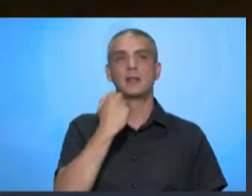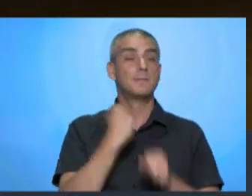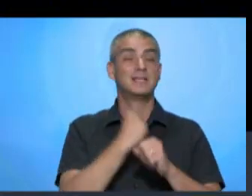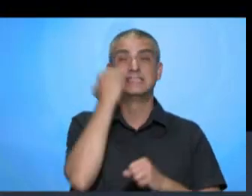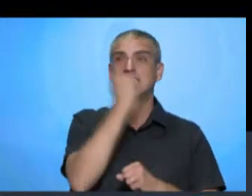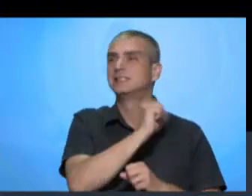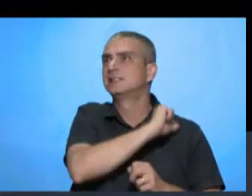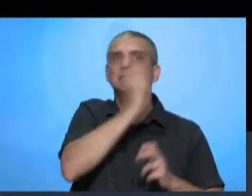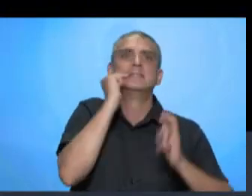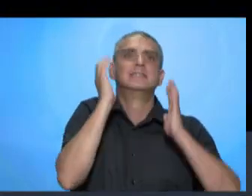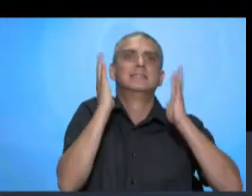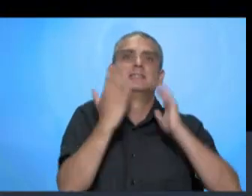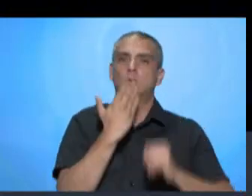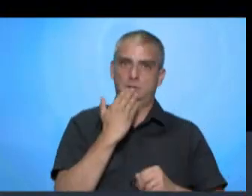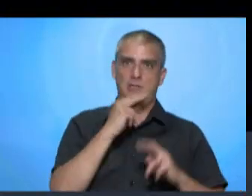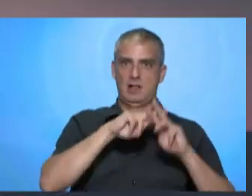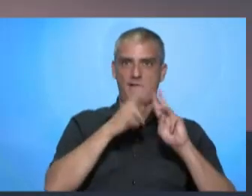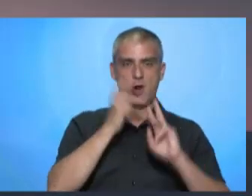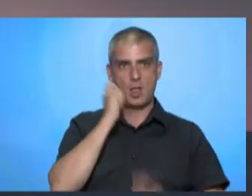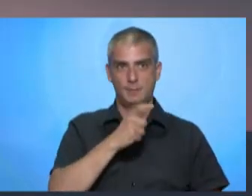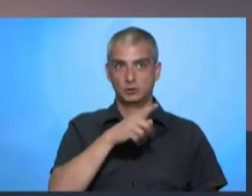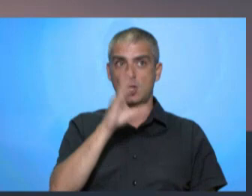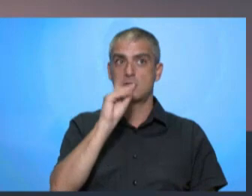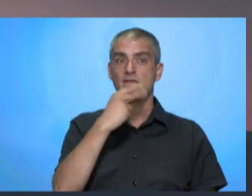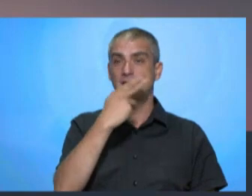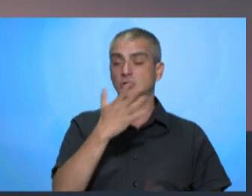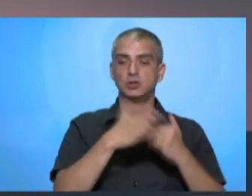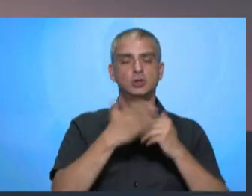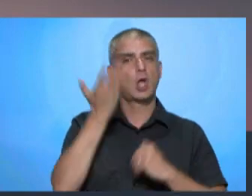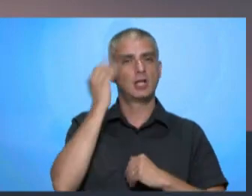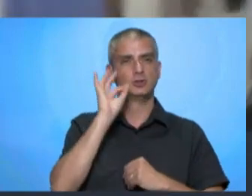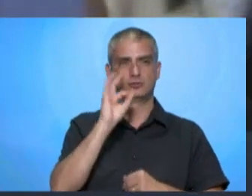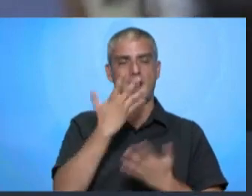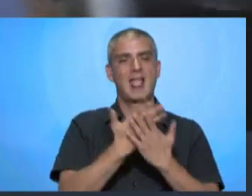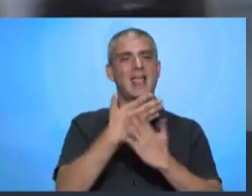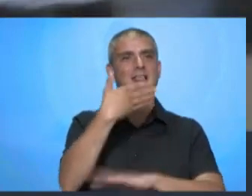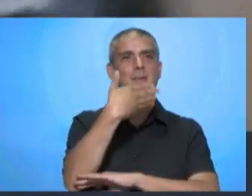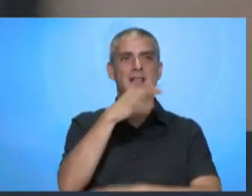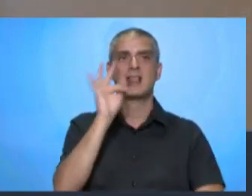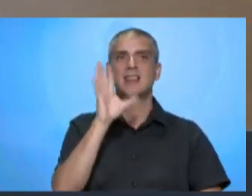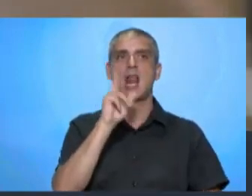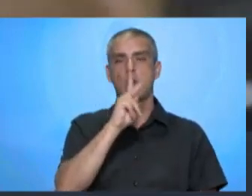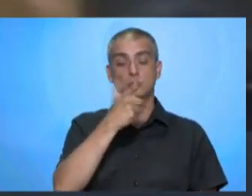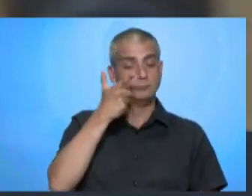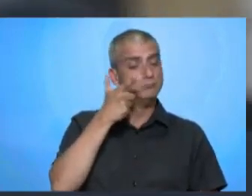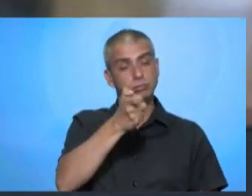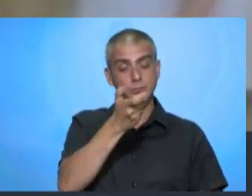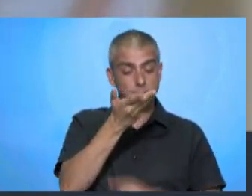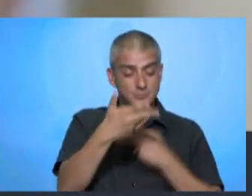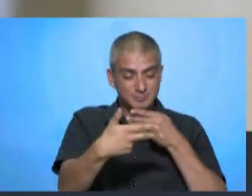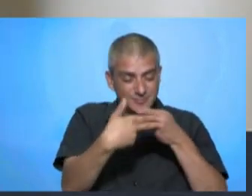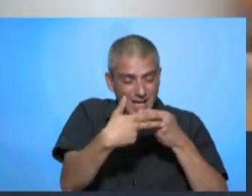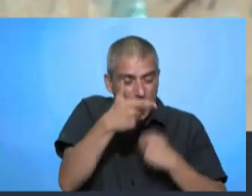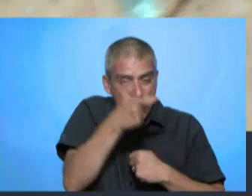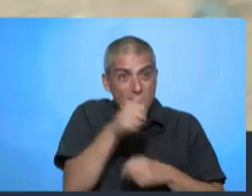הרצח שזיעזעו את ישראל ואת עולם הפשע. דבור העיר, שישתו לשעבר של עד המדינה טל קורקוס, נורתה למוות מטווח